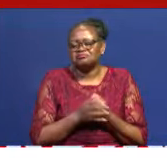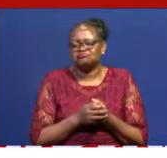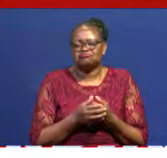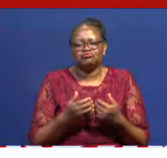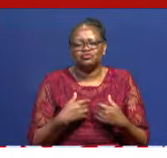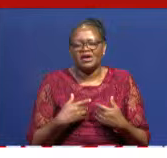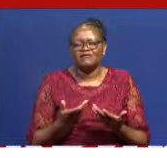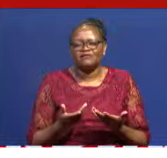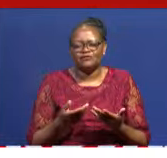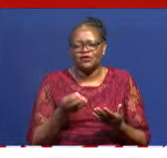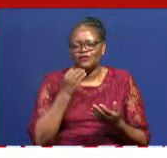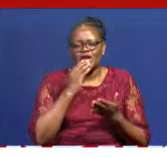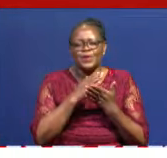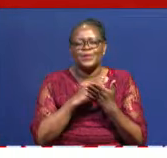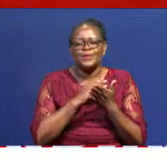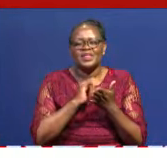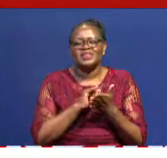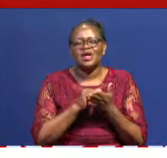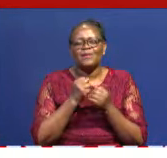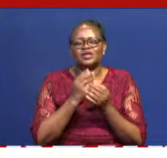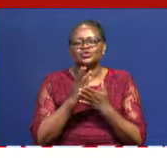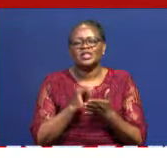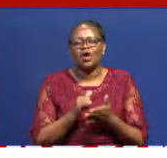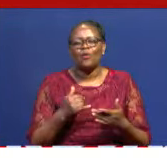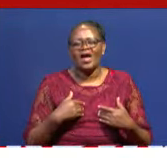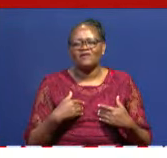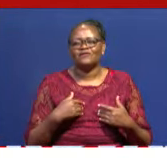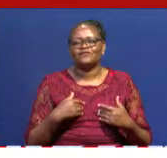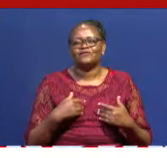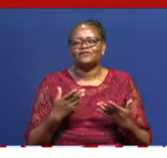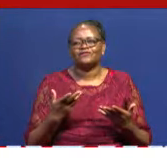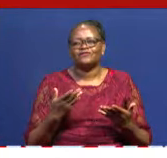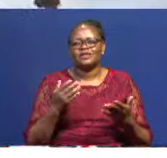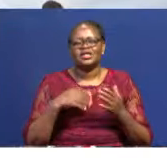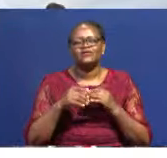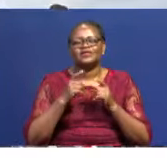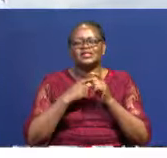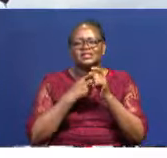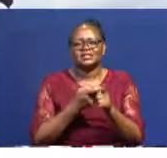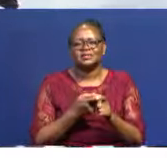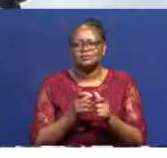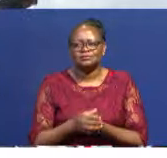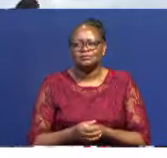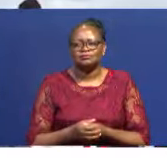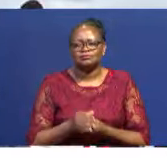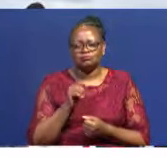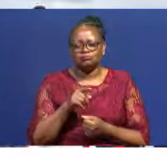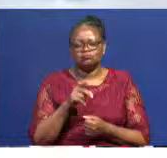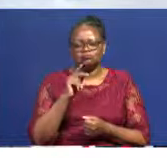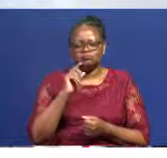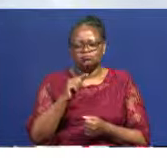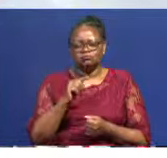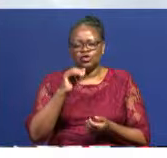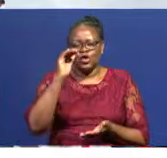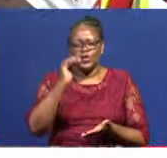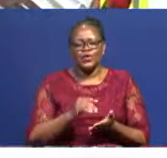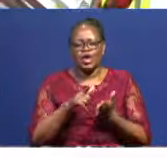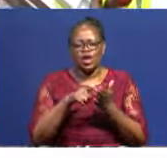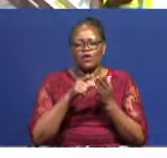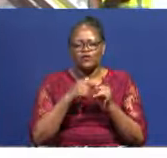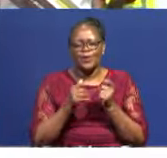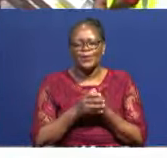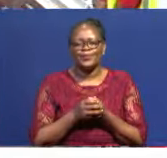have now a feed-in program that we make sure that we have an inlet of talent. Shirika la ndege la Kenya lilipunguza deni lake